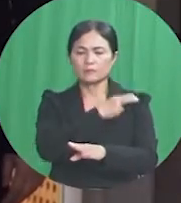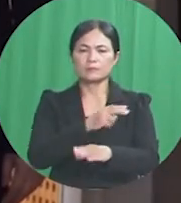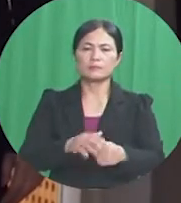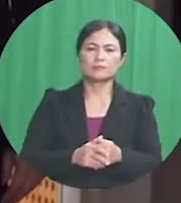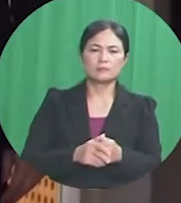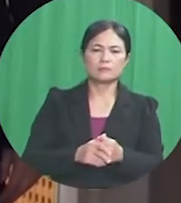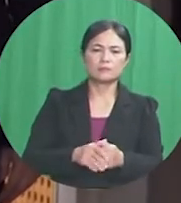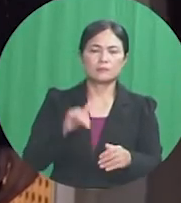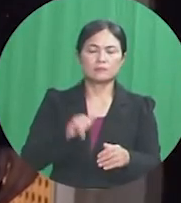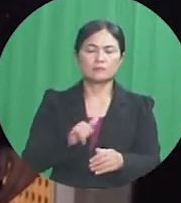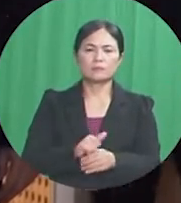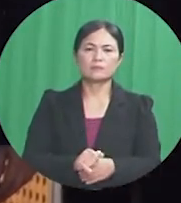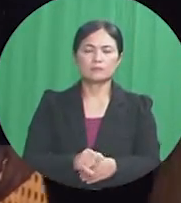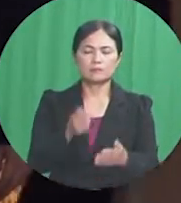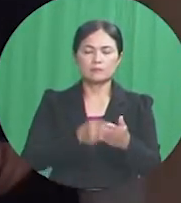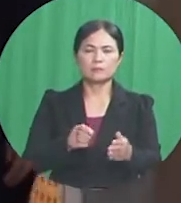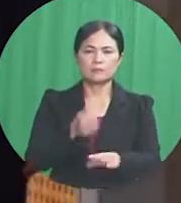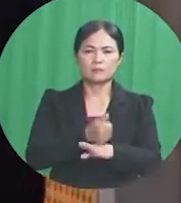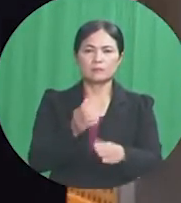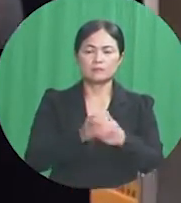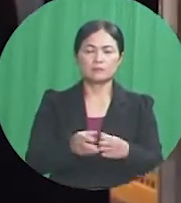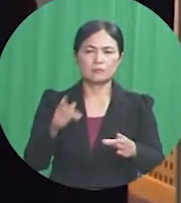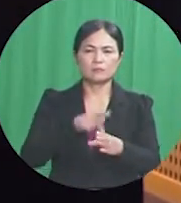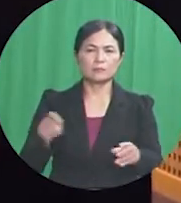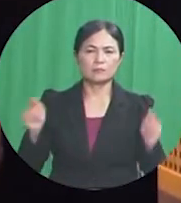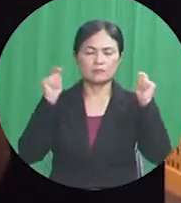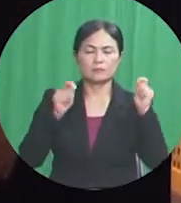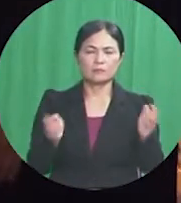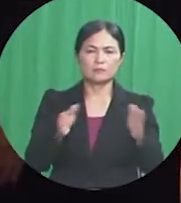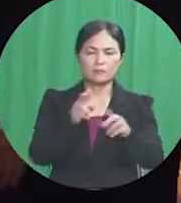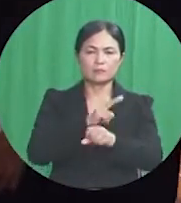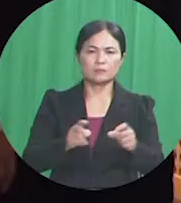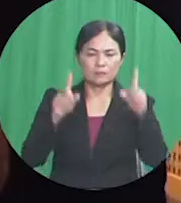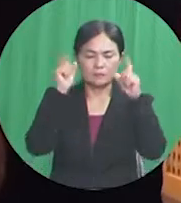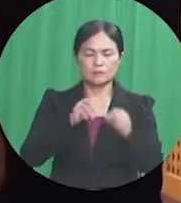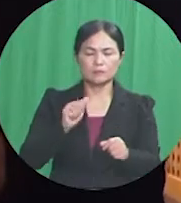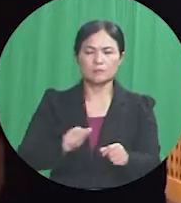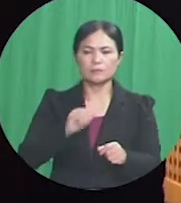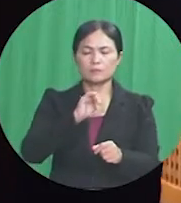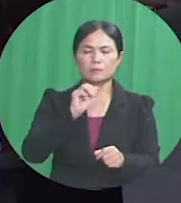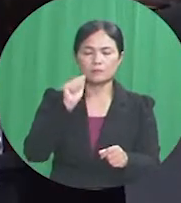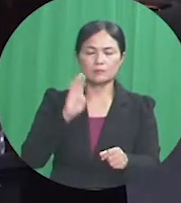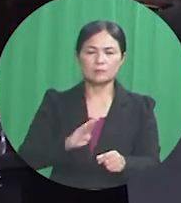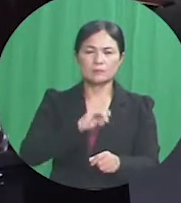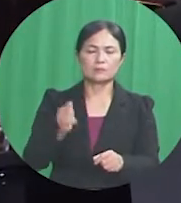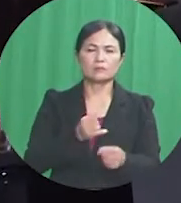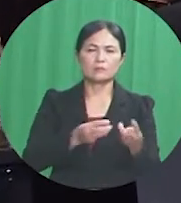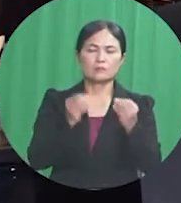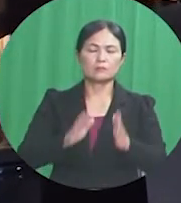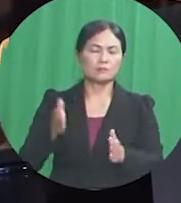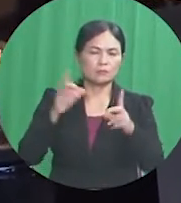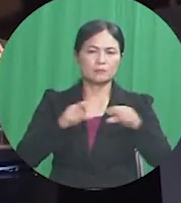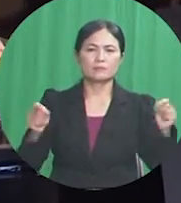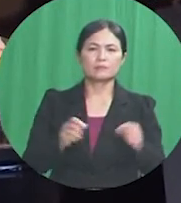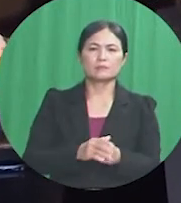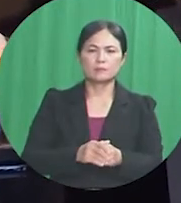តណាមខណៈដែលមេដឹកនាំទាំងពីរអញ្ជើញចូលរួមក្នុងពិធីបុណ្យសពថ្នាក់ជាតិរបស់ឯកឧត្តមអាបេស៊ិនស៊ូអតីតនាយករដ្ឋមន្ត្រីជប៉ុ